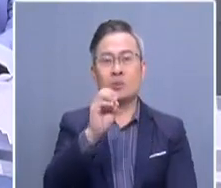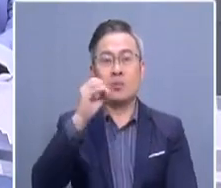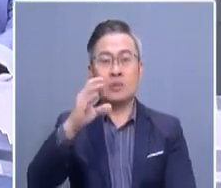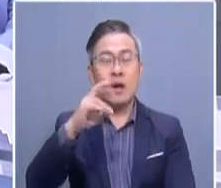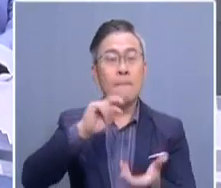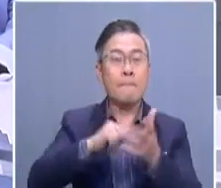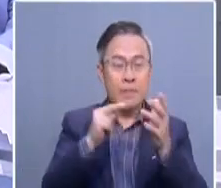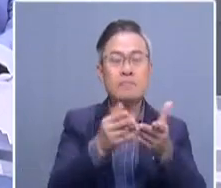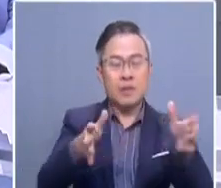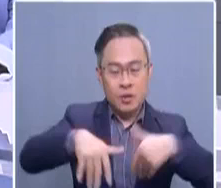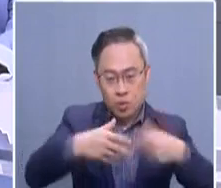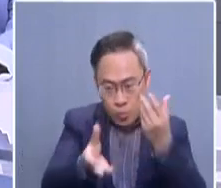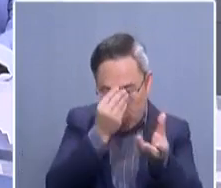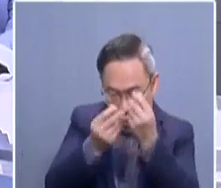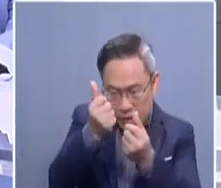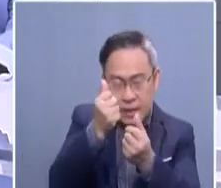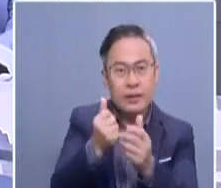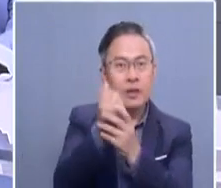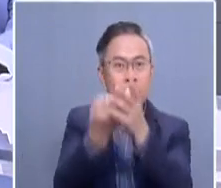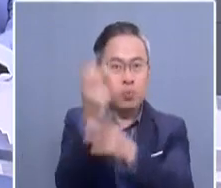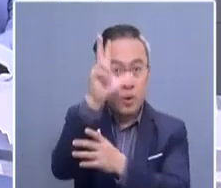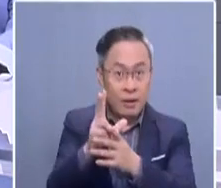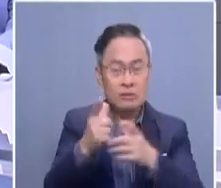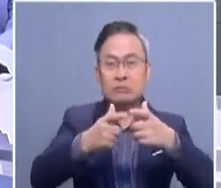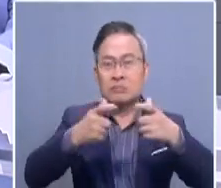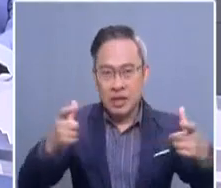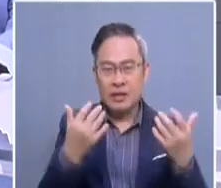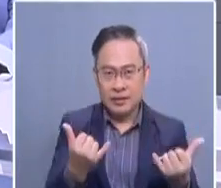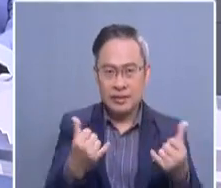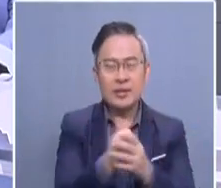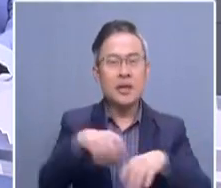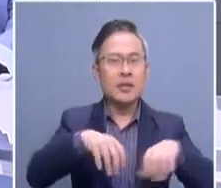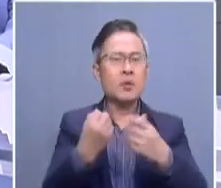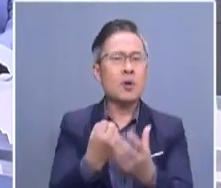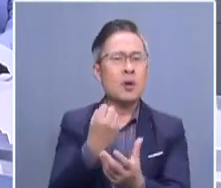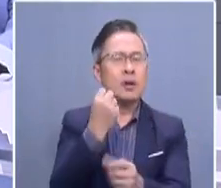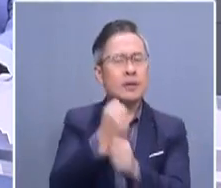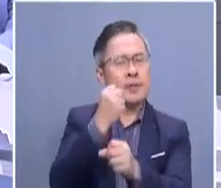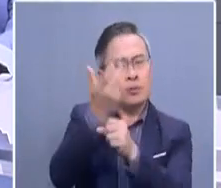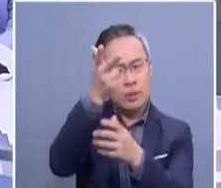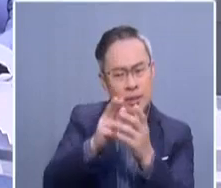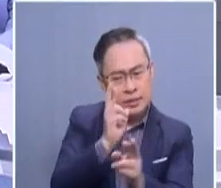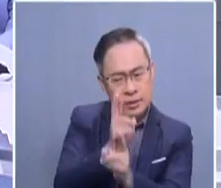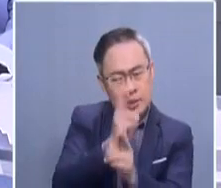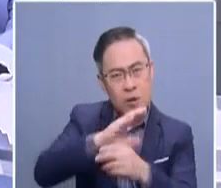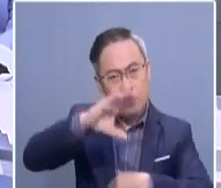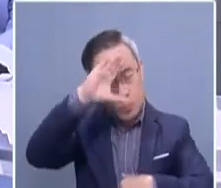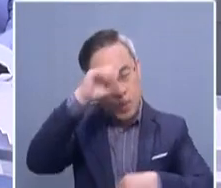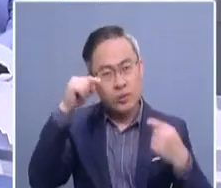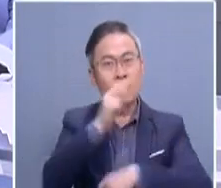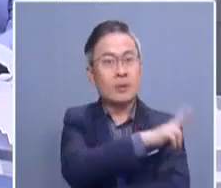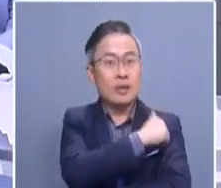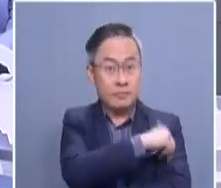าเพื่อประชาชนมากรรมกัญชากัญชงใหญ่ที่สุดในประเทศขับเคลื่อนนโยบายการใช้กัญชาทางการแพทย์พร้อมส่งเสริมกัญชาและกัญ